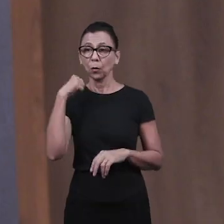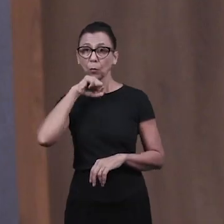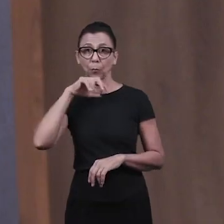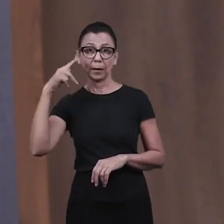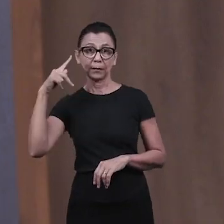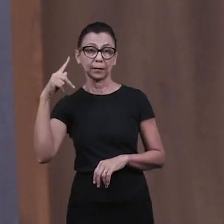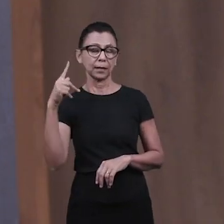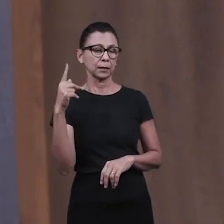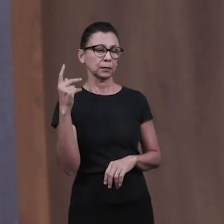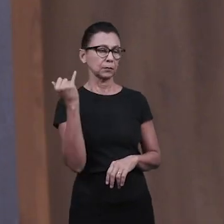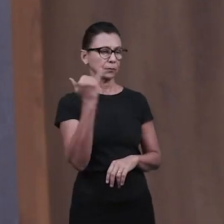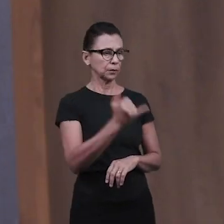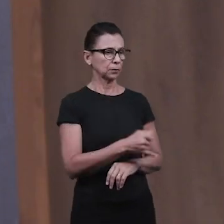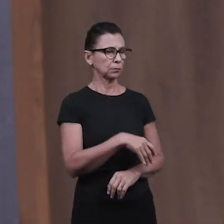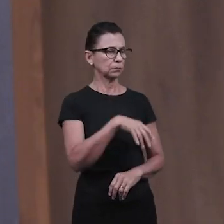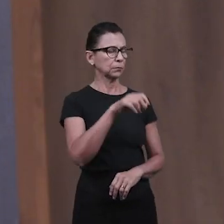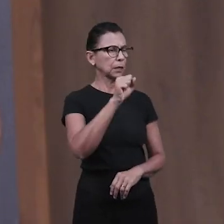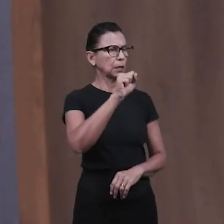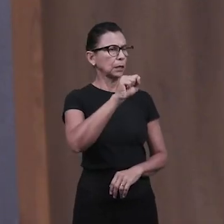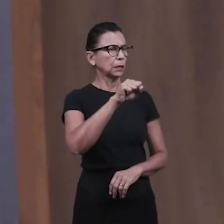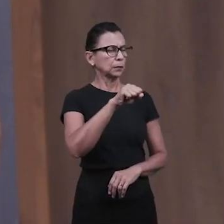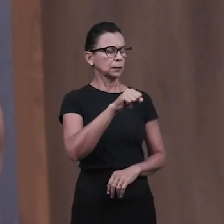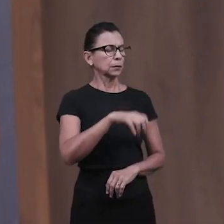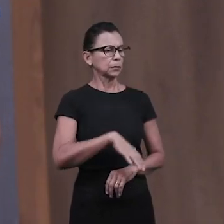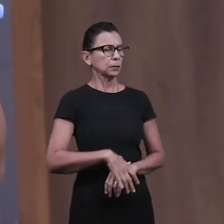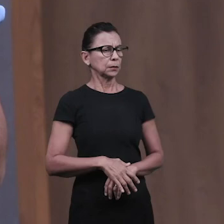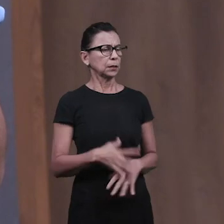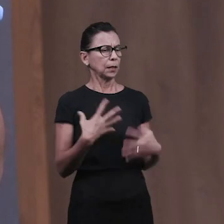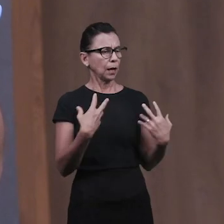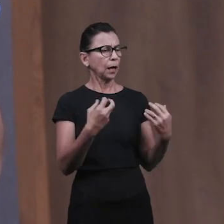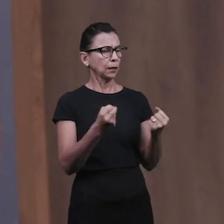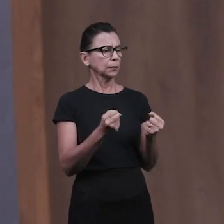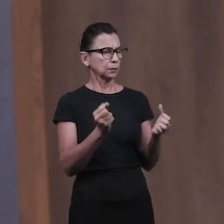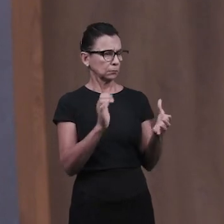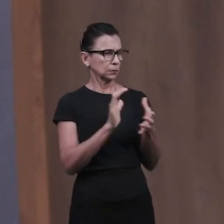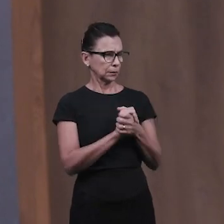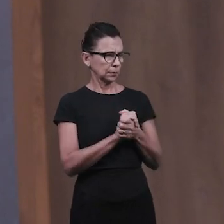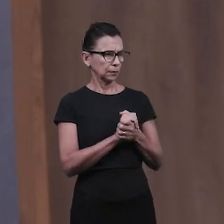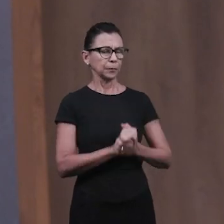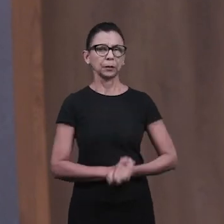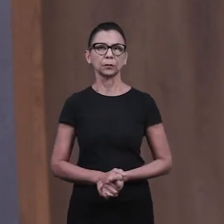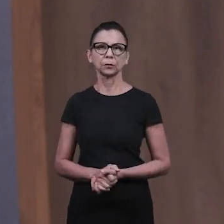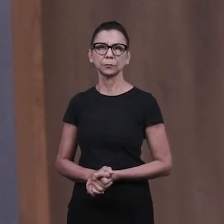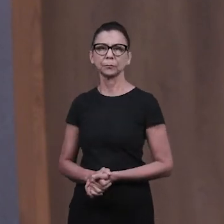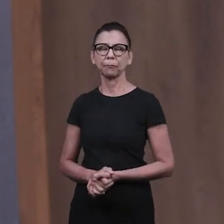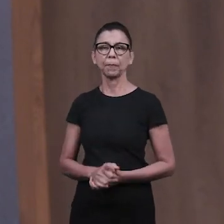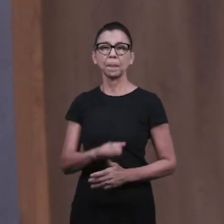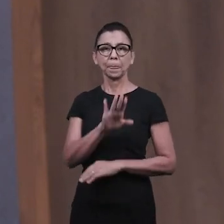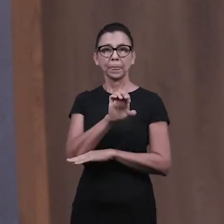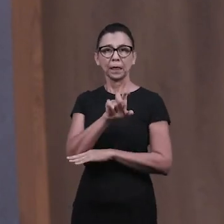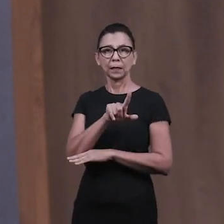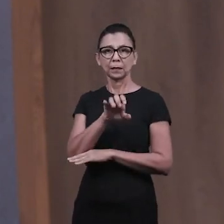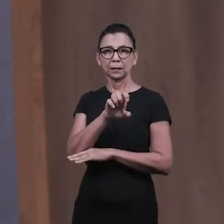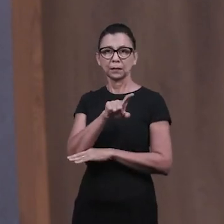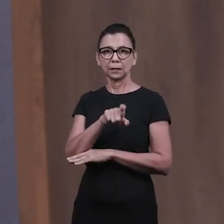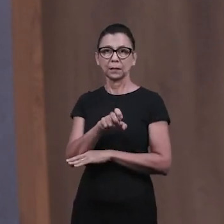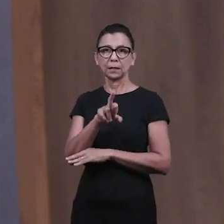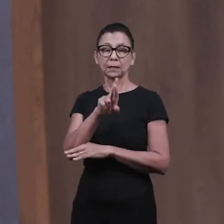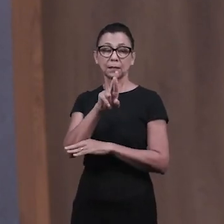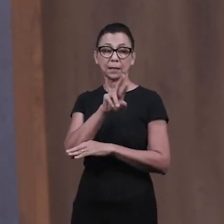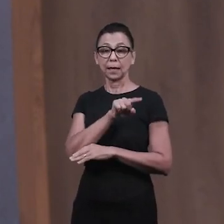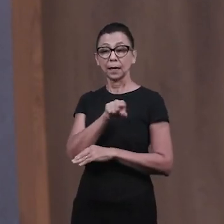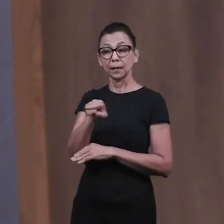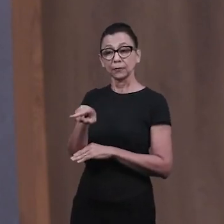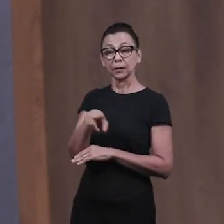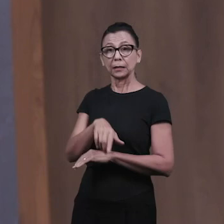se marie avec Isaac. Eliezer a fini la nuit dans la maison de Rebecca Et le jour d'après, il s'est préparé